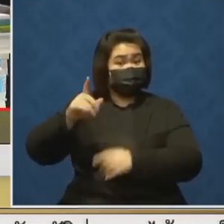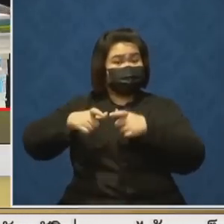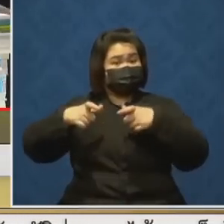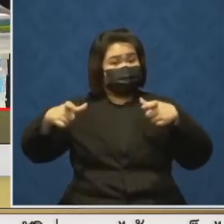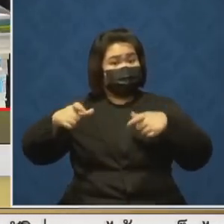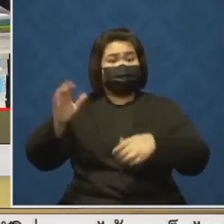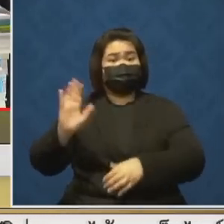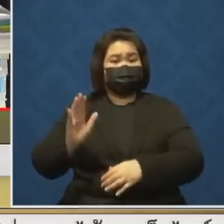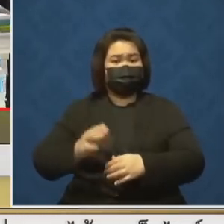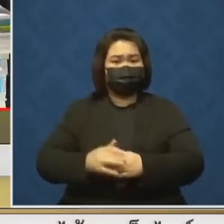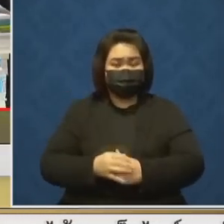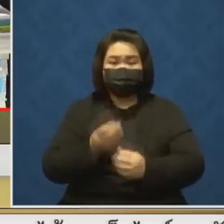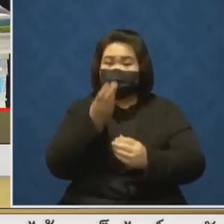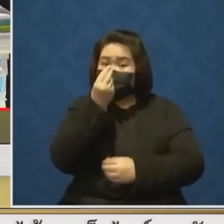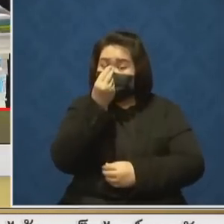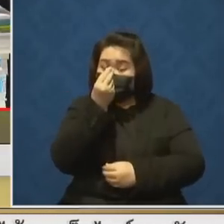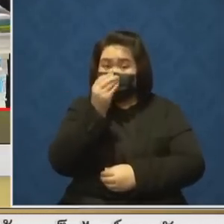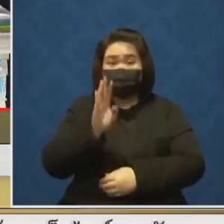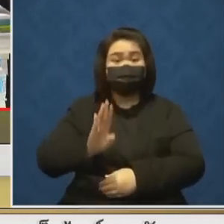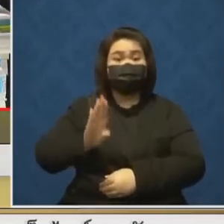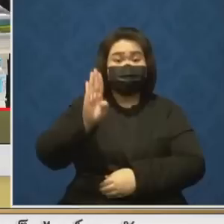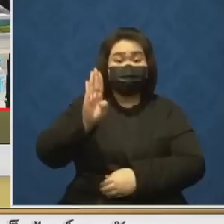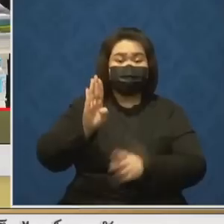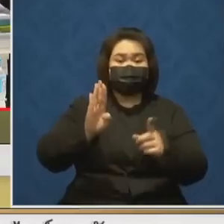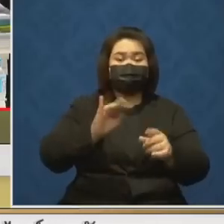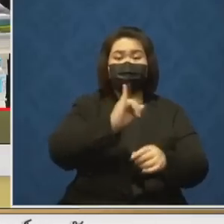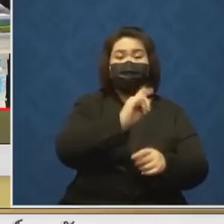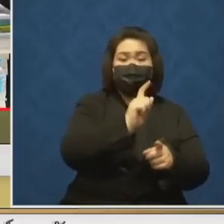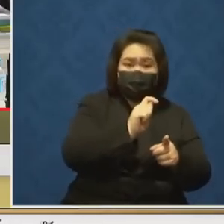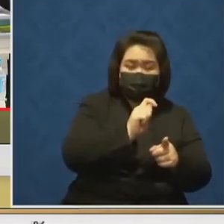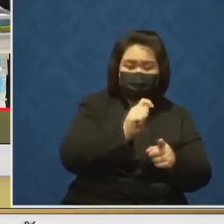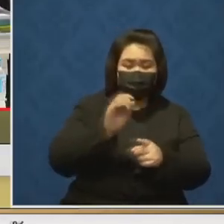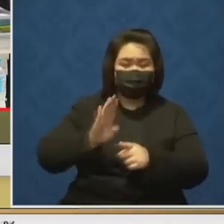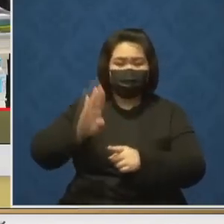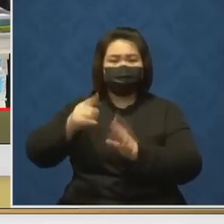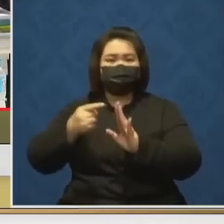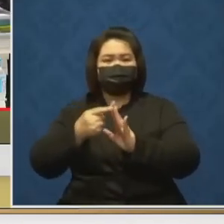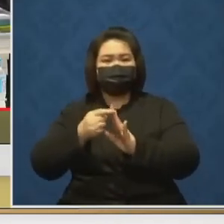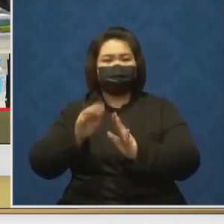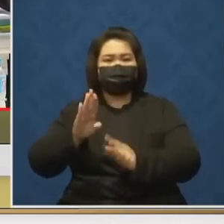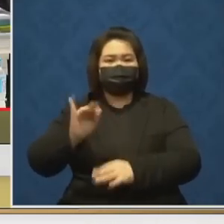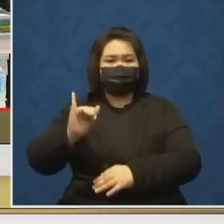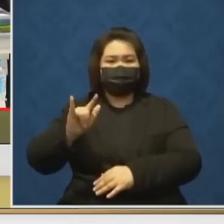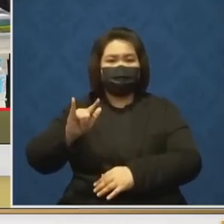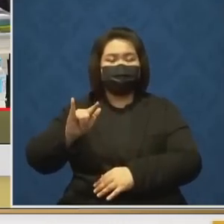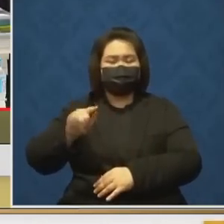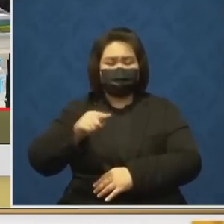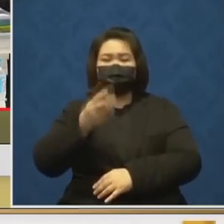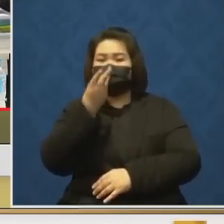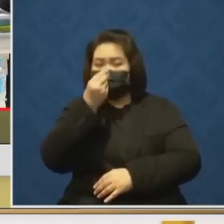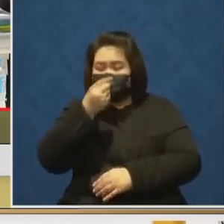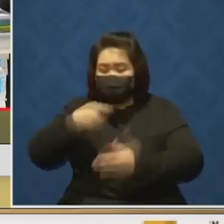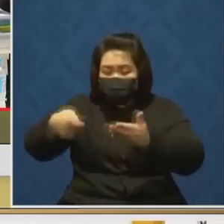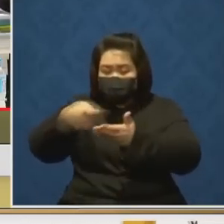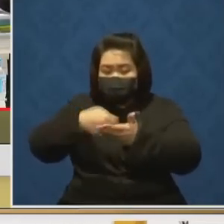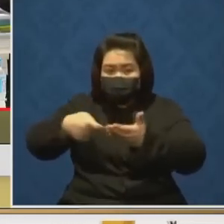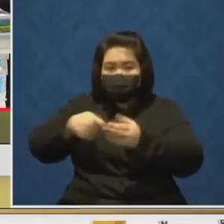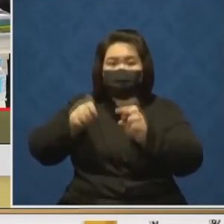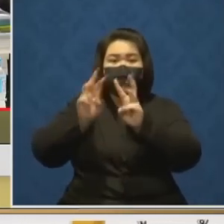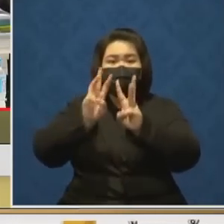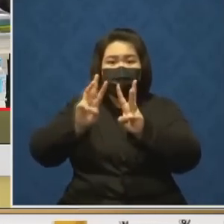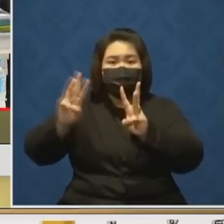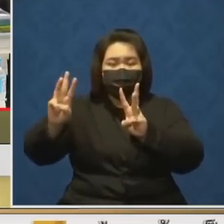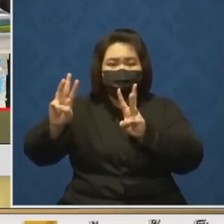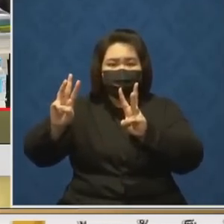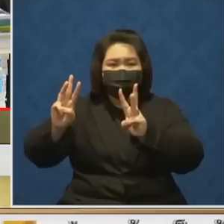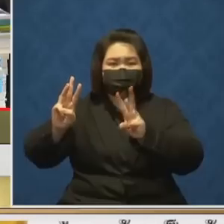ถ้าท่านประทานนำเลขนิติบุคคลของบิษัทไยะเลทและบิษัทเบนจมาไปค้นในเว็ไต์s